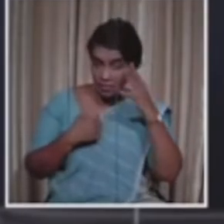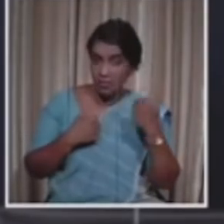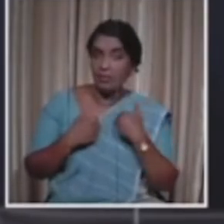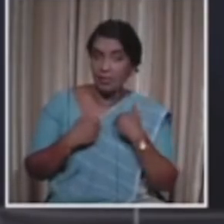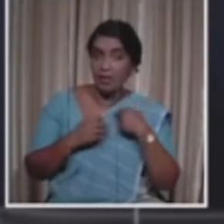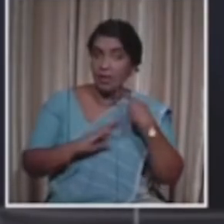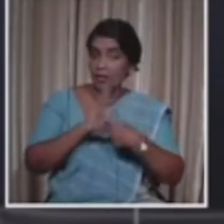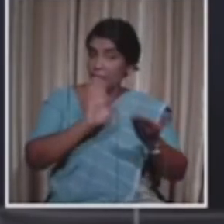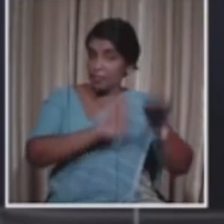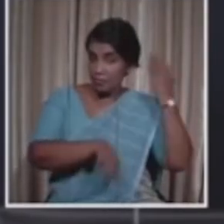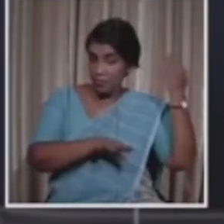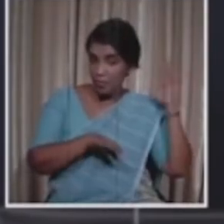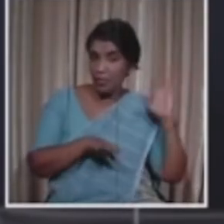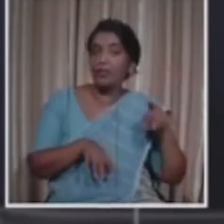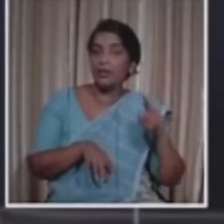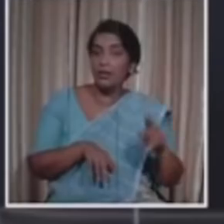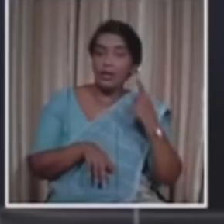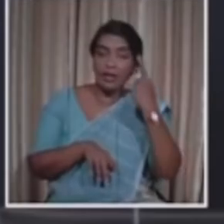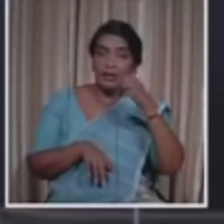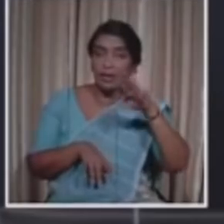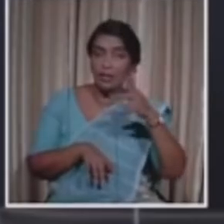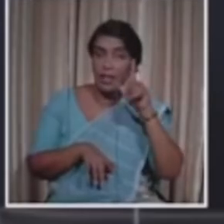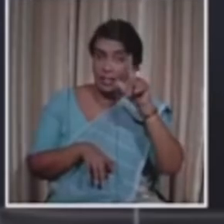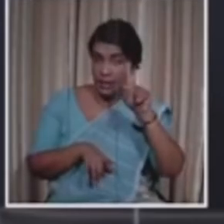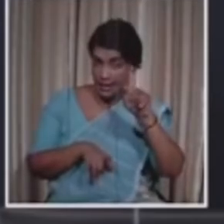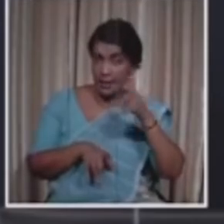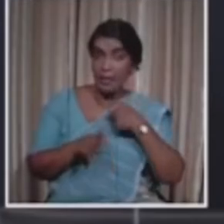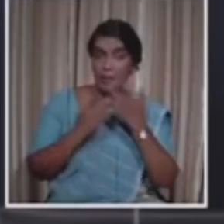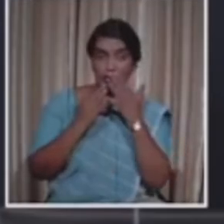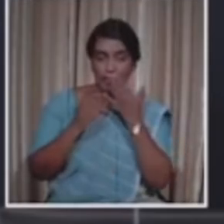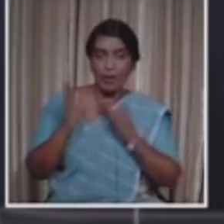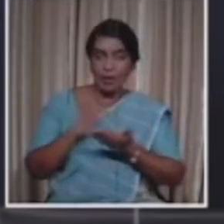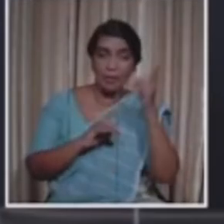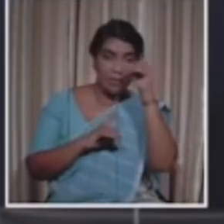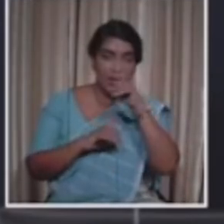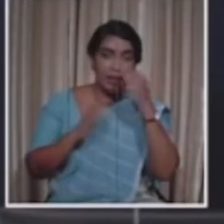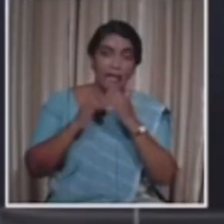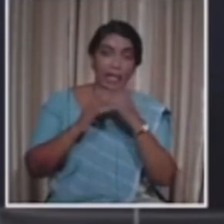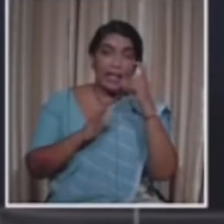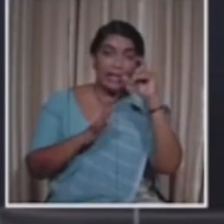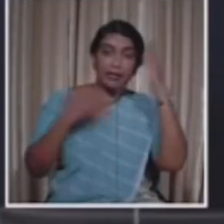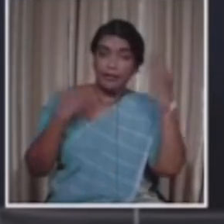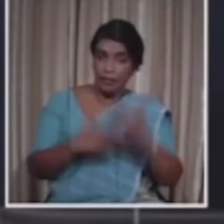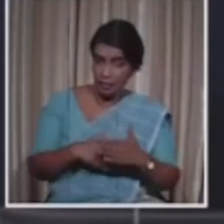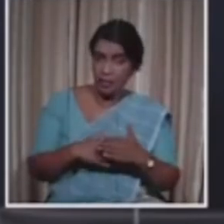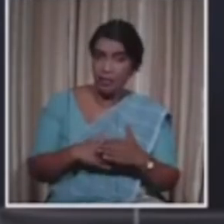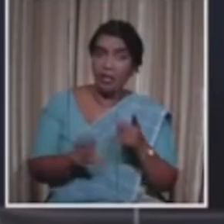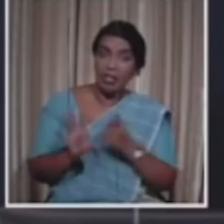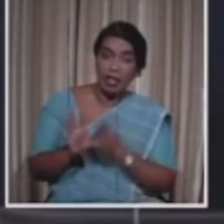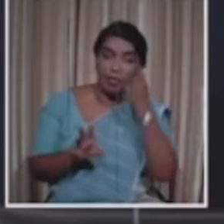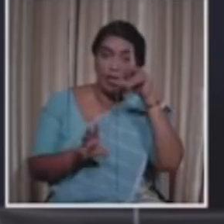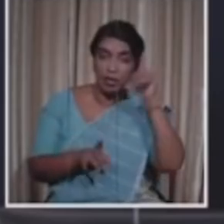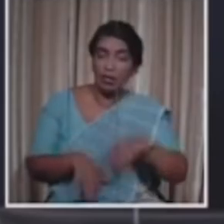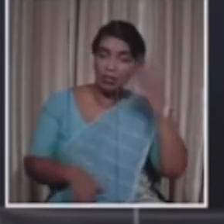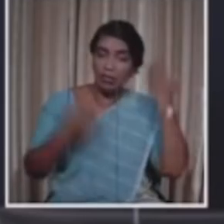මේ රටේ ඉතිහාසය තුල 971 මම පාසල් යනවා. මාස ගානක් ඇදිරි නීතිය තිබ්බා. තරුණයෝ 12000ක්